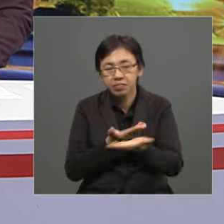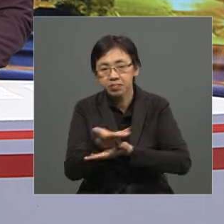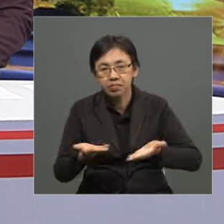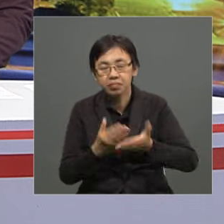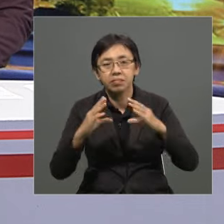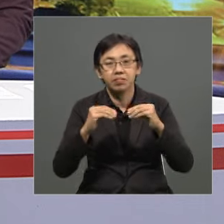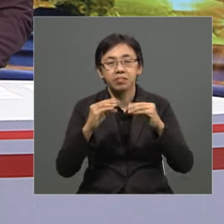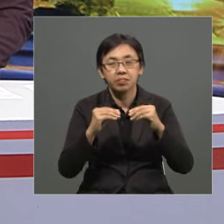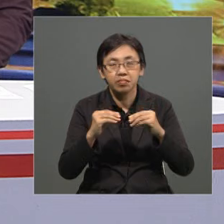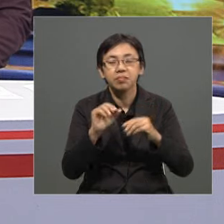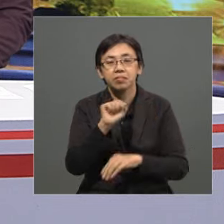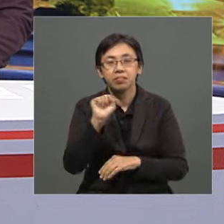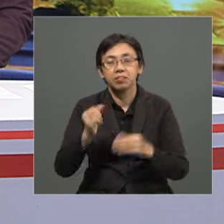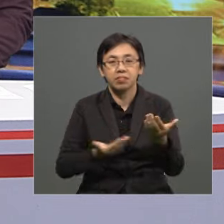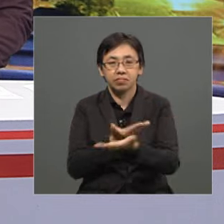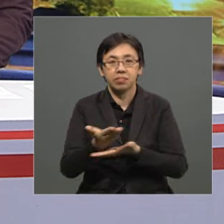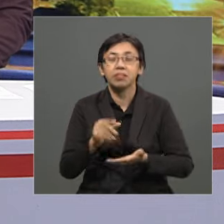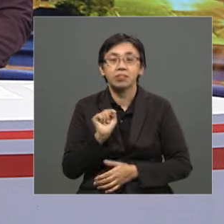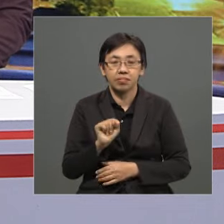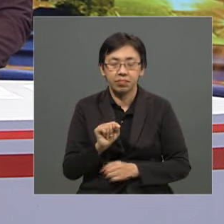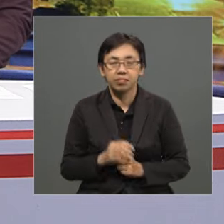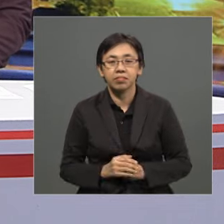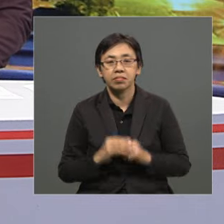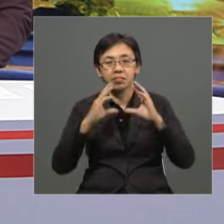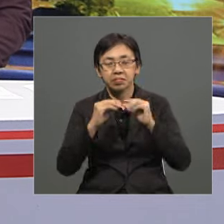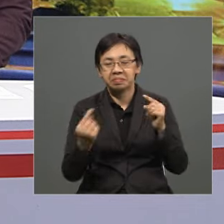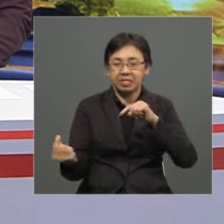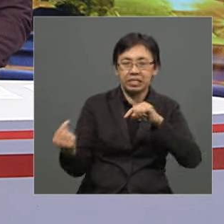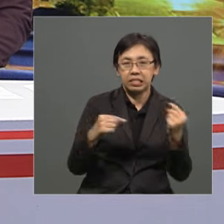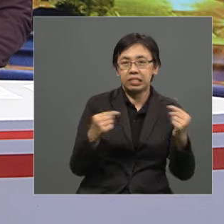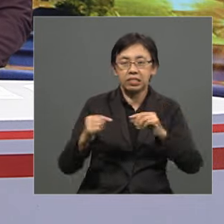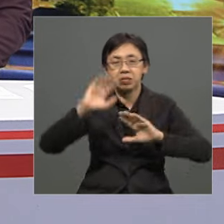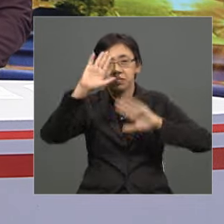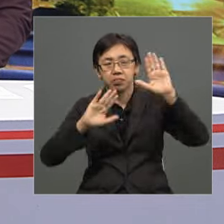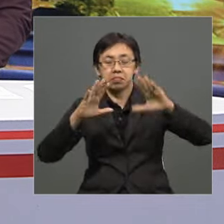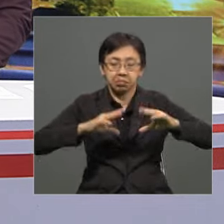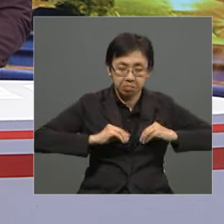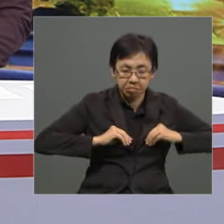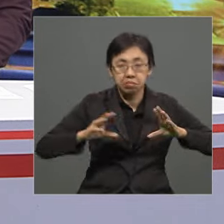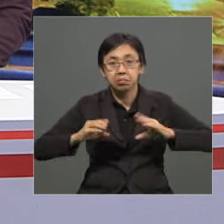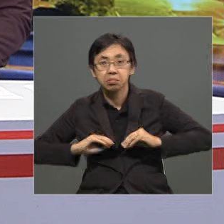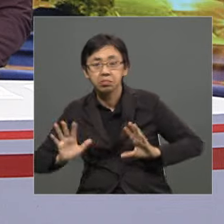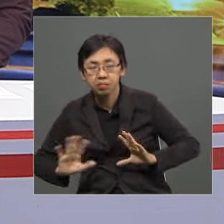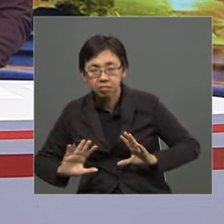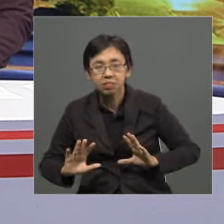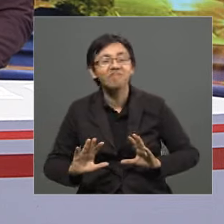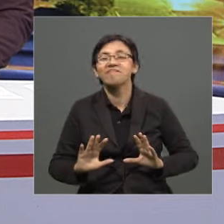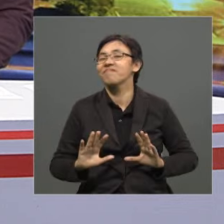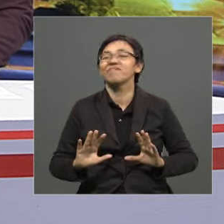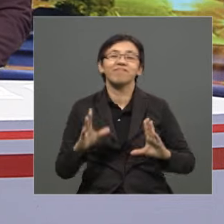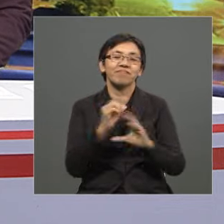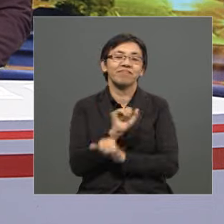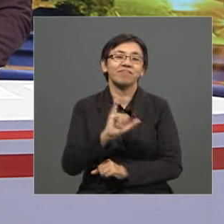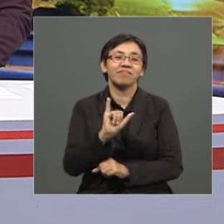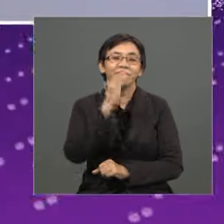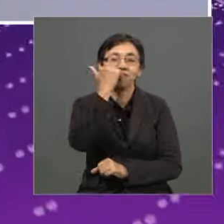เนี่ยเขาก็มีการพูดคุยกันเรื่องนี้ขณะที่กำลังพูดคุยถกเถียงกันว่าจะโหวตรับหรือไม่รับแต่ว่าสุสุดท้ายก็ไม่ได้ข้อสรุปเพราะ